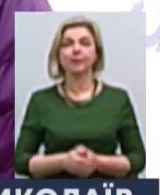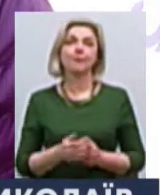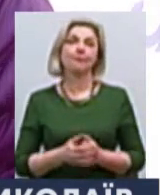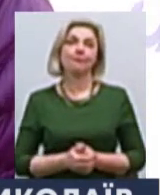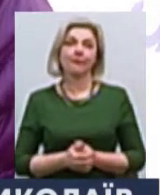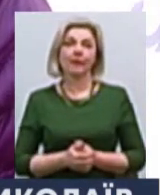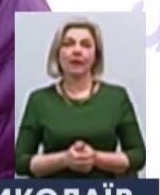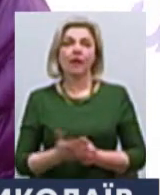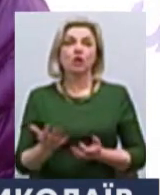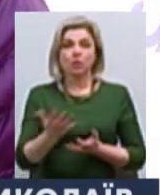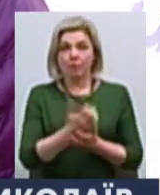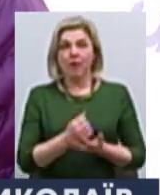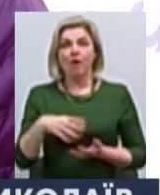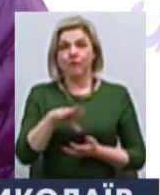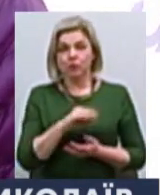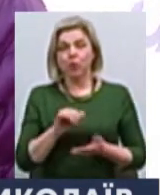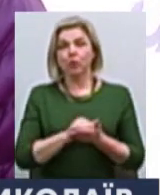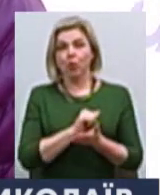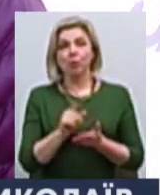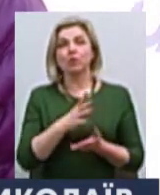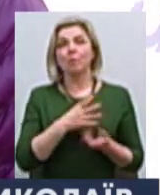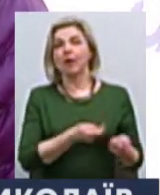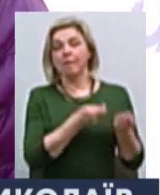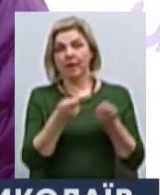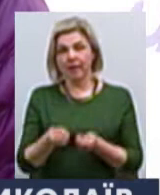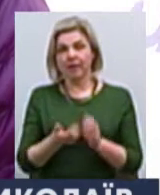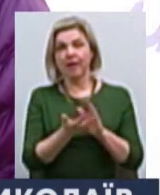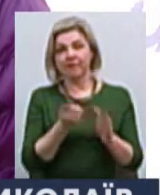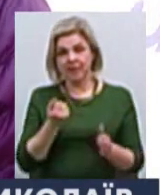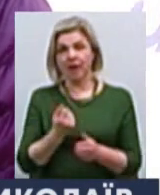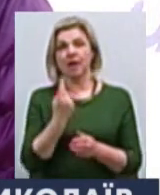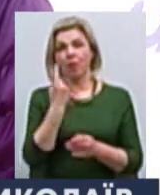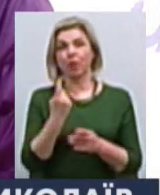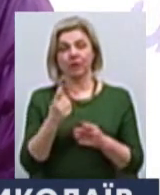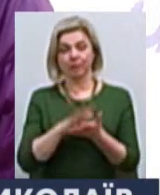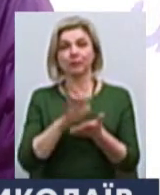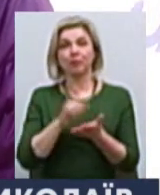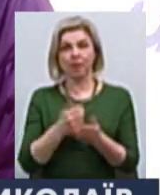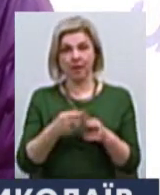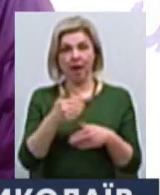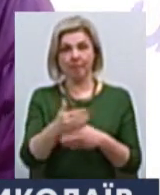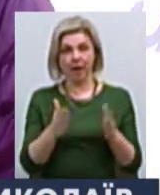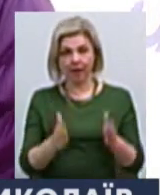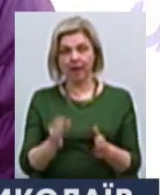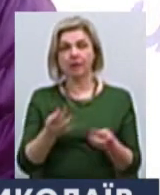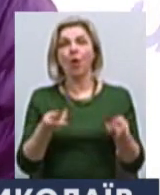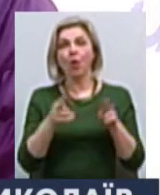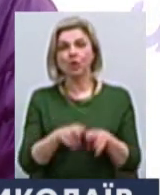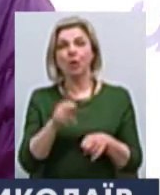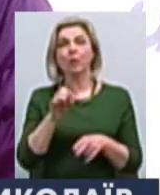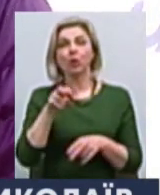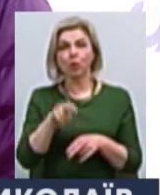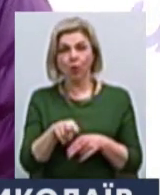вилучили усю документацію, що була привезена, вилучили порушений сейф-пакет із залишившимся